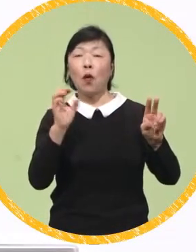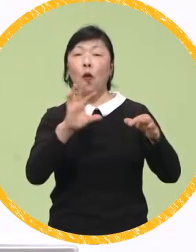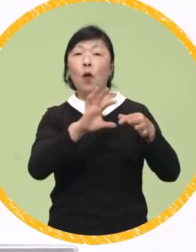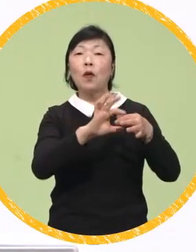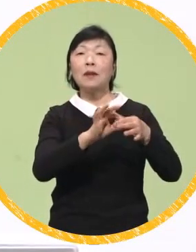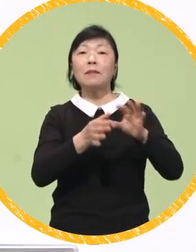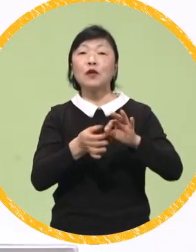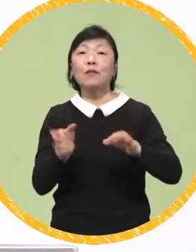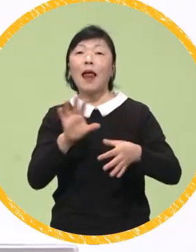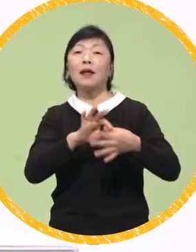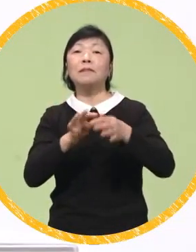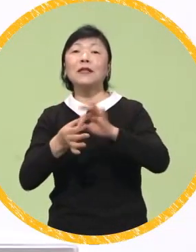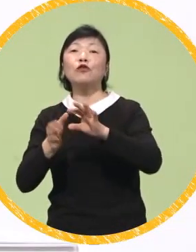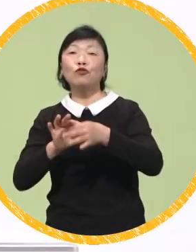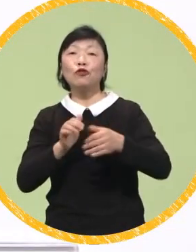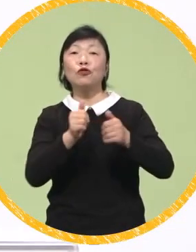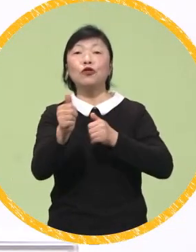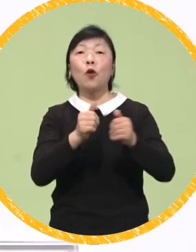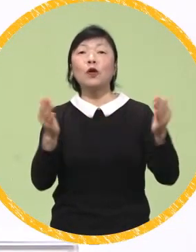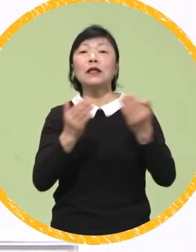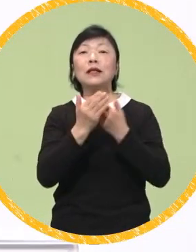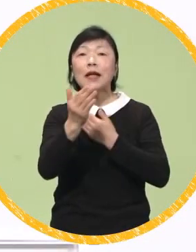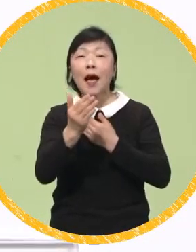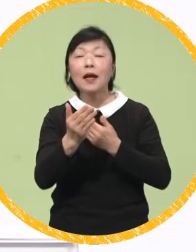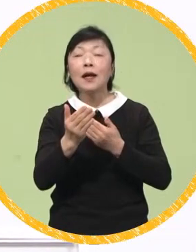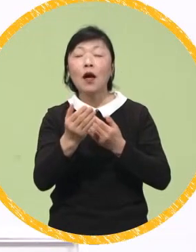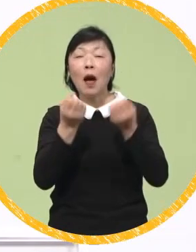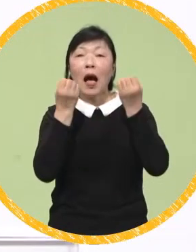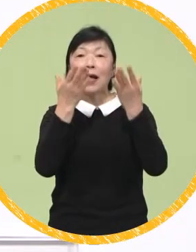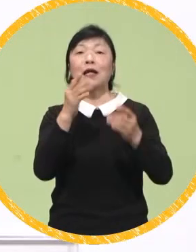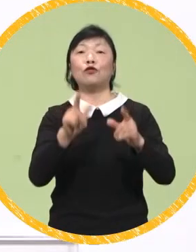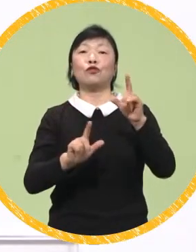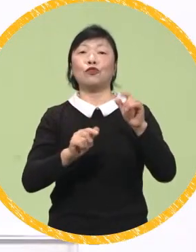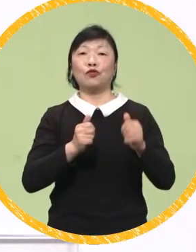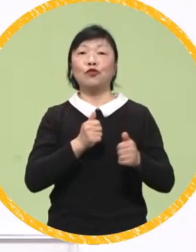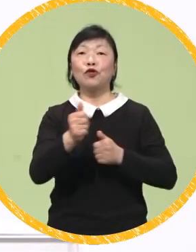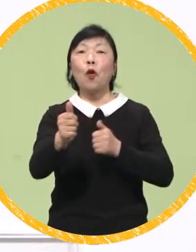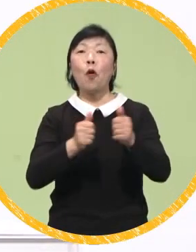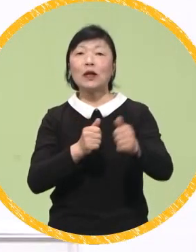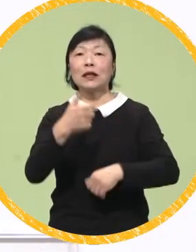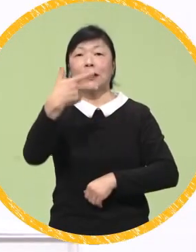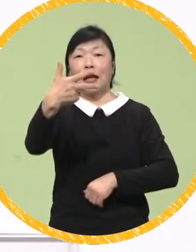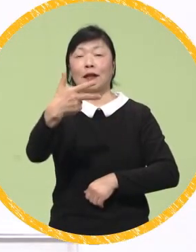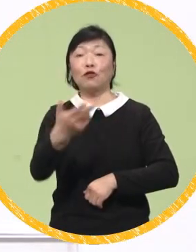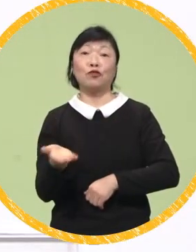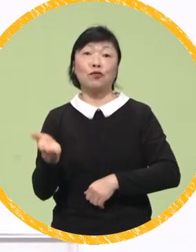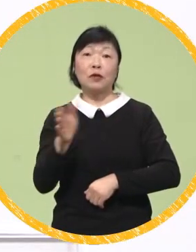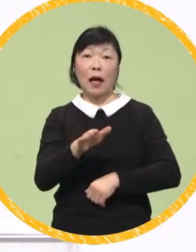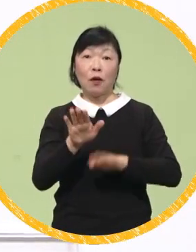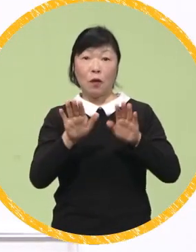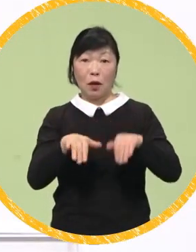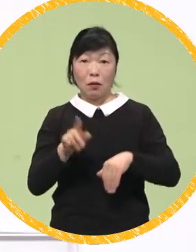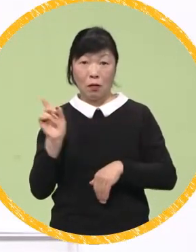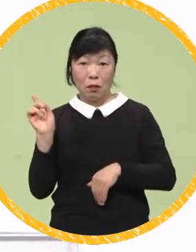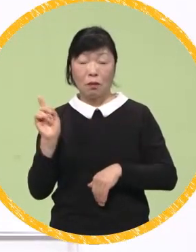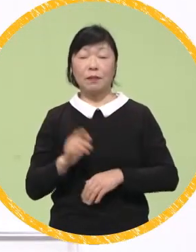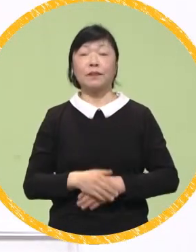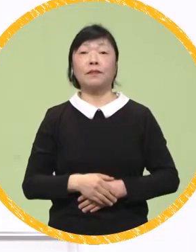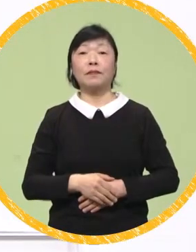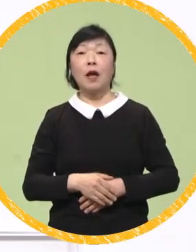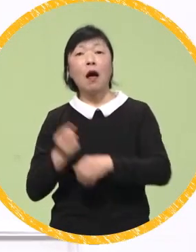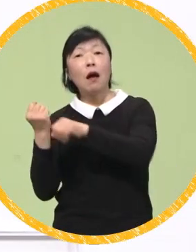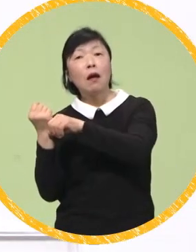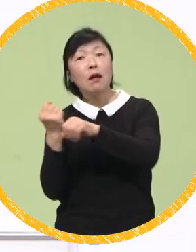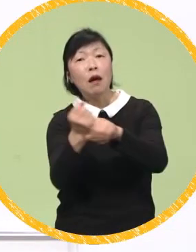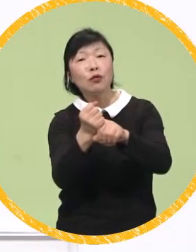競技大会ではこの7つの音新しい種目がね採用されることになりましたけども鉄道ですかこれ配給ソフトポロ